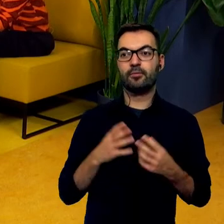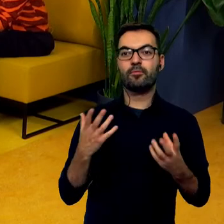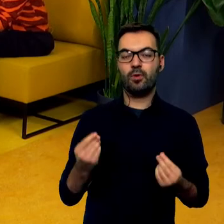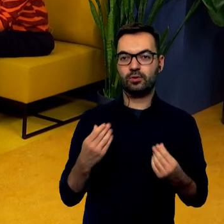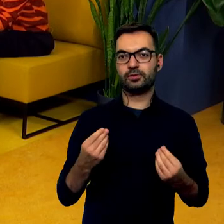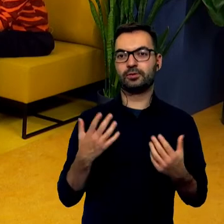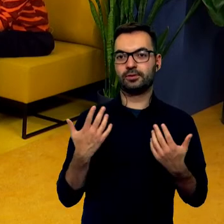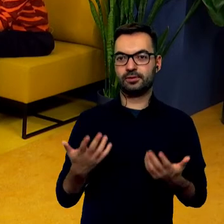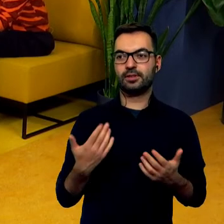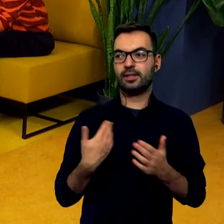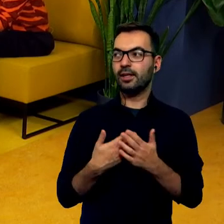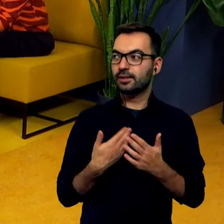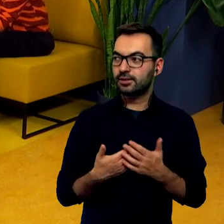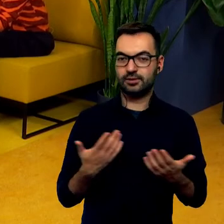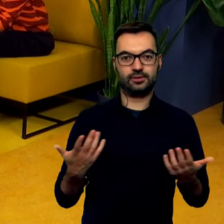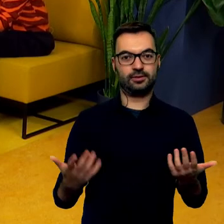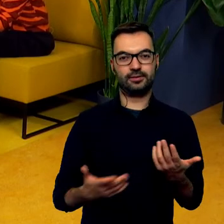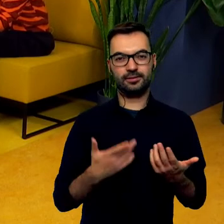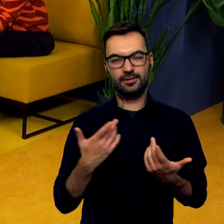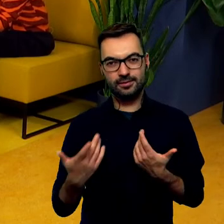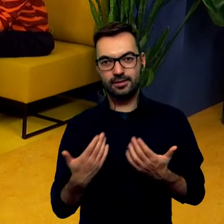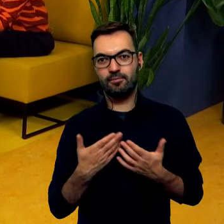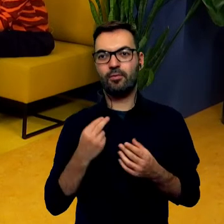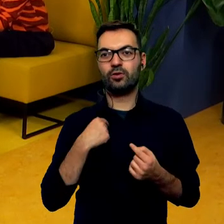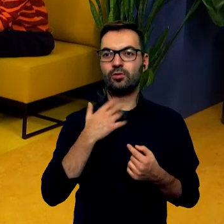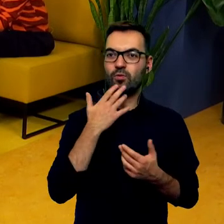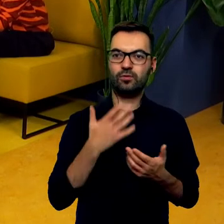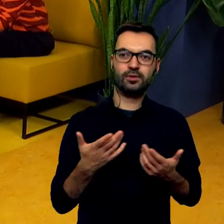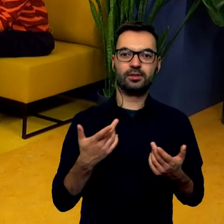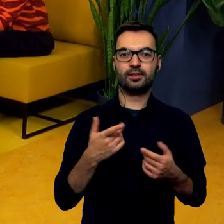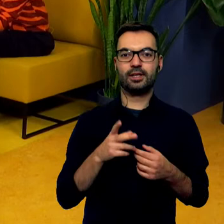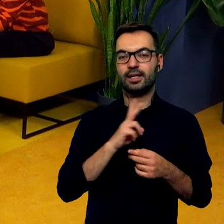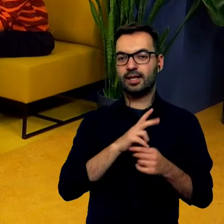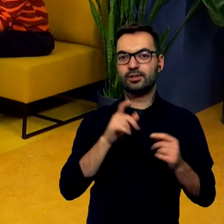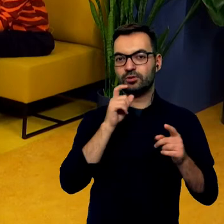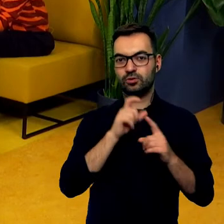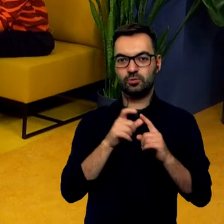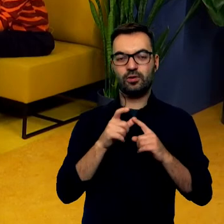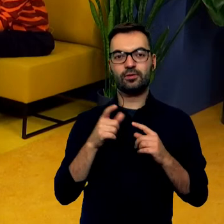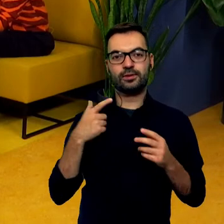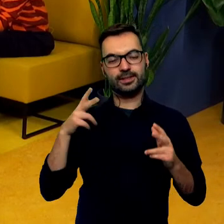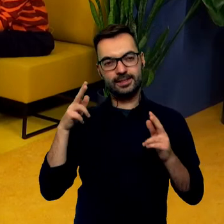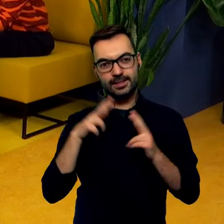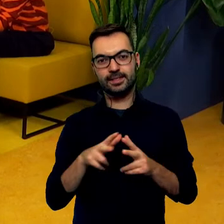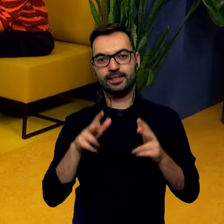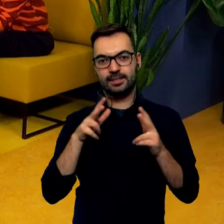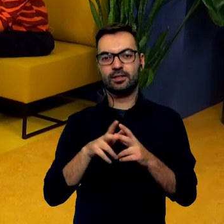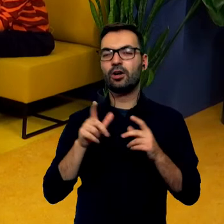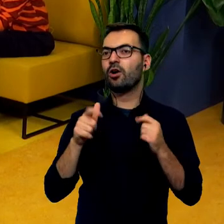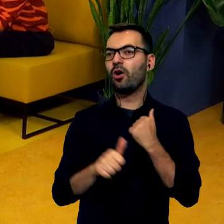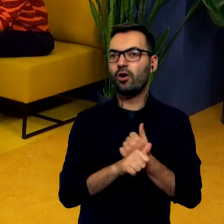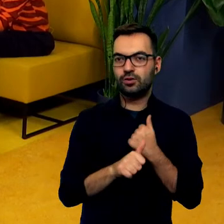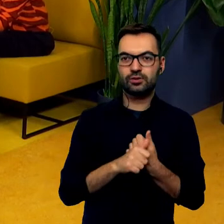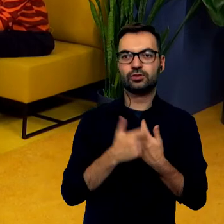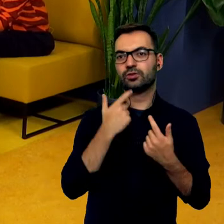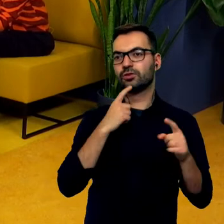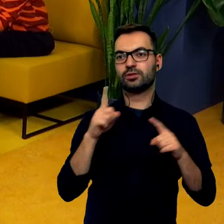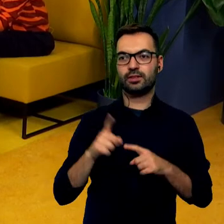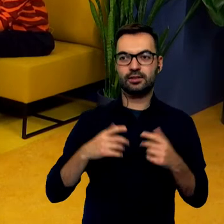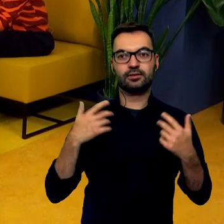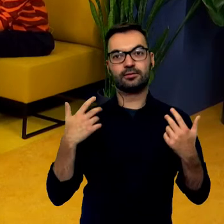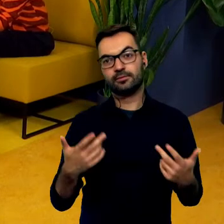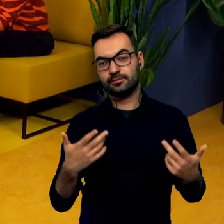co, dlaczego, czemu ja to mówię. Na każde słowo był taki nacisk, co ono znaczy,